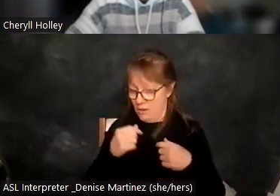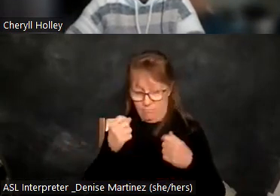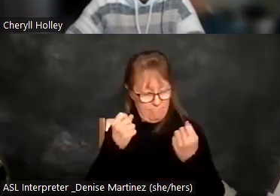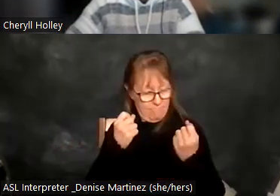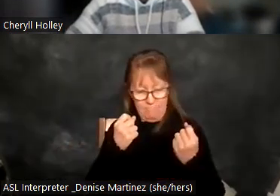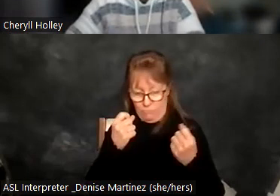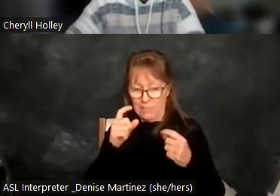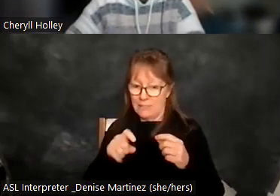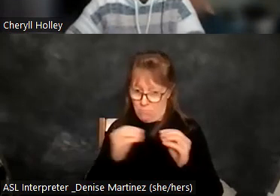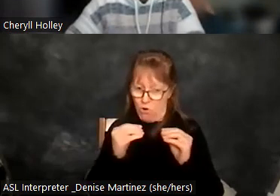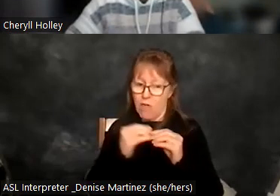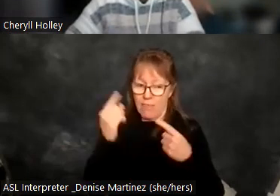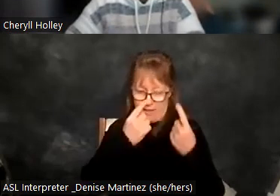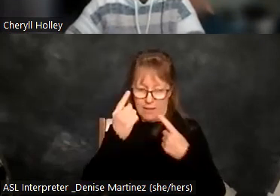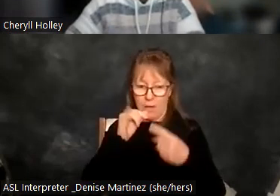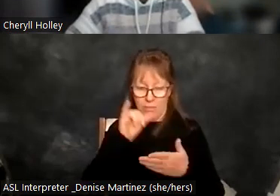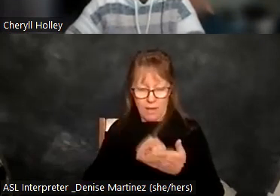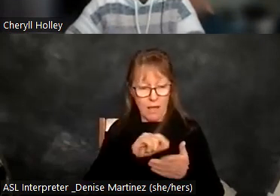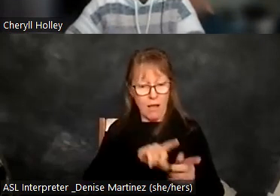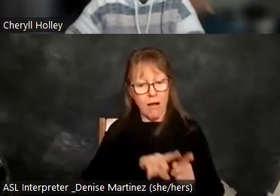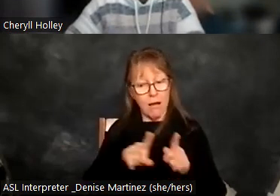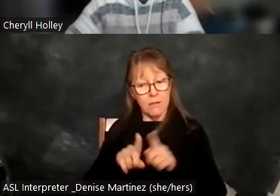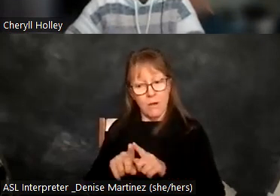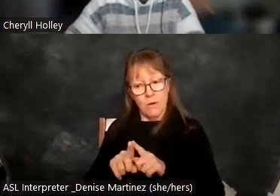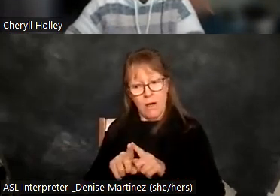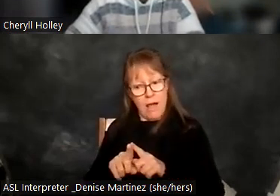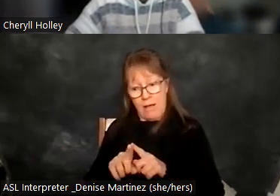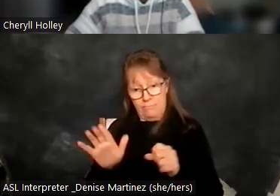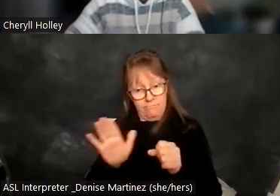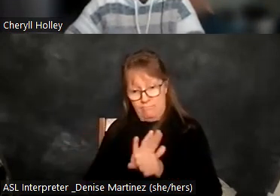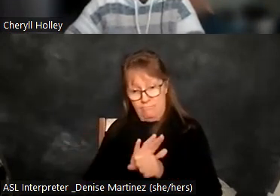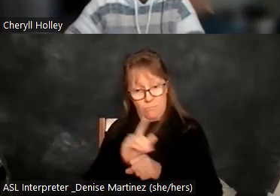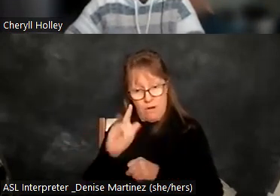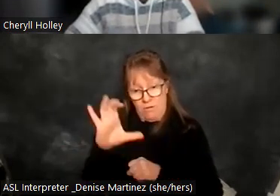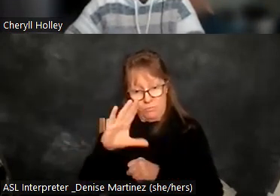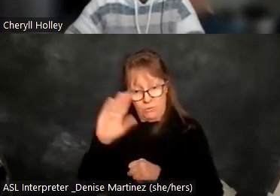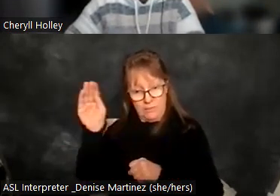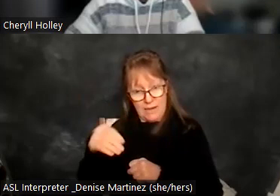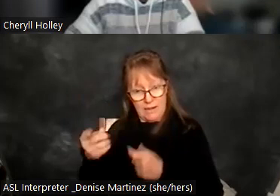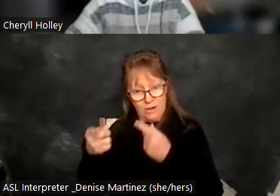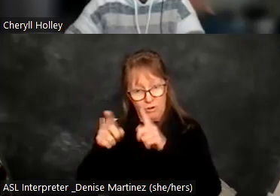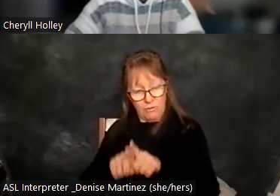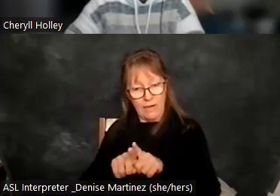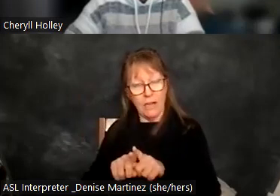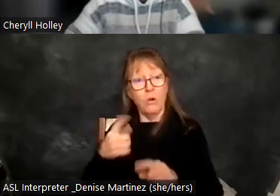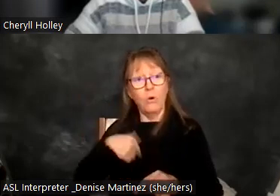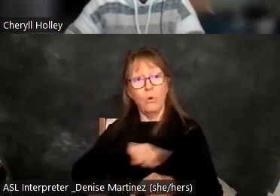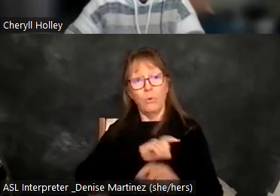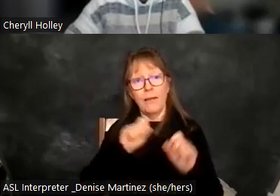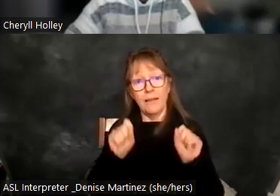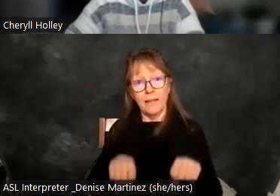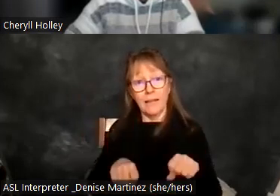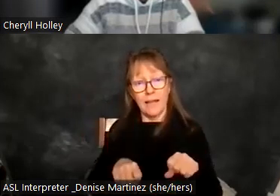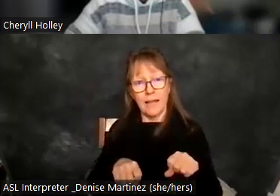Moi d'accord 100% that que we can nous pas capable go through the